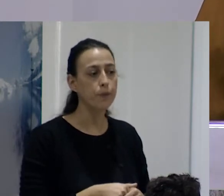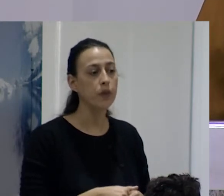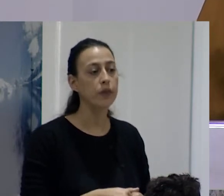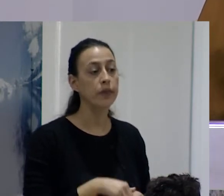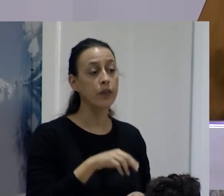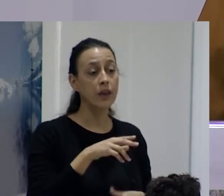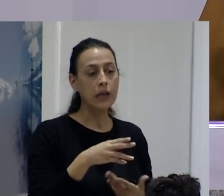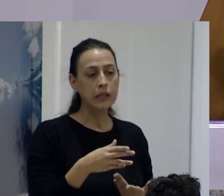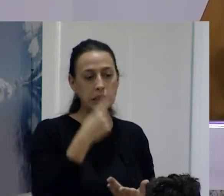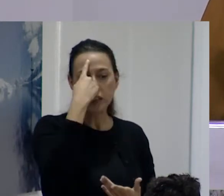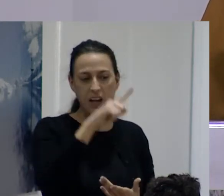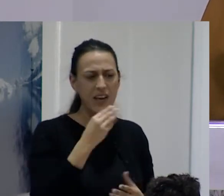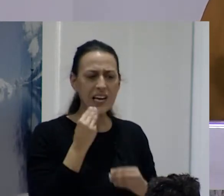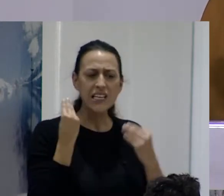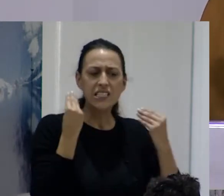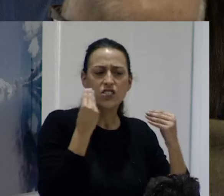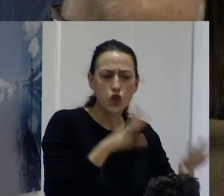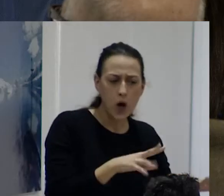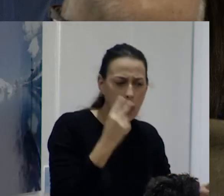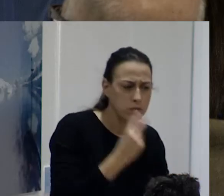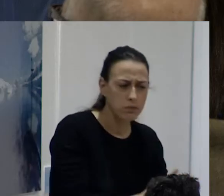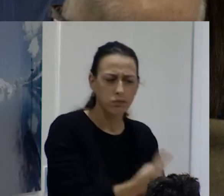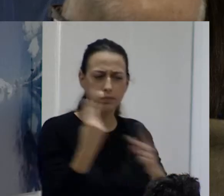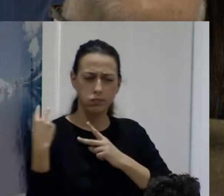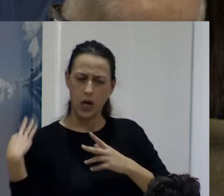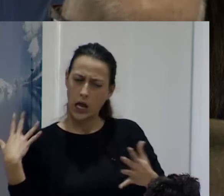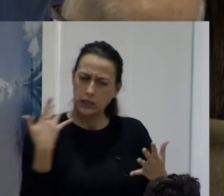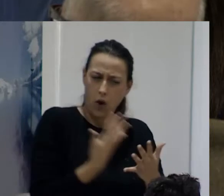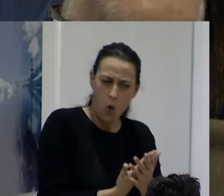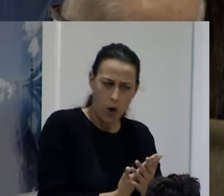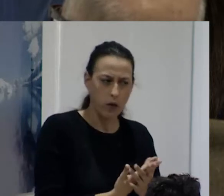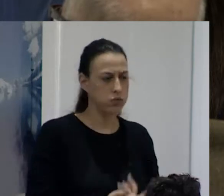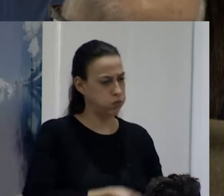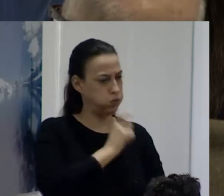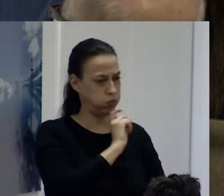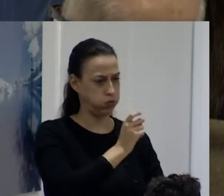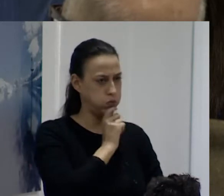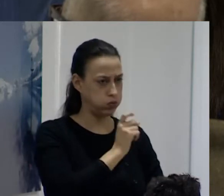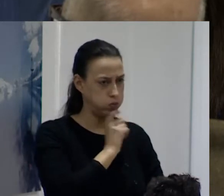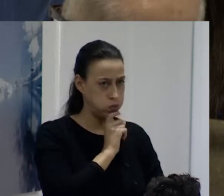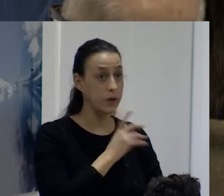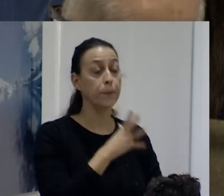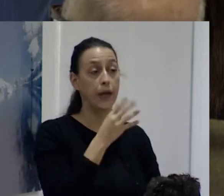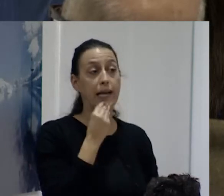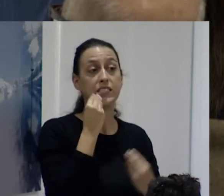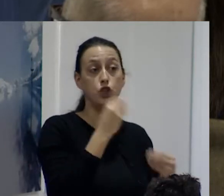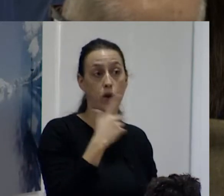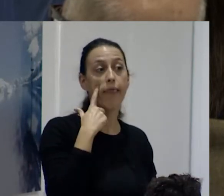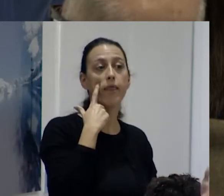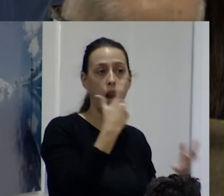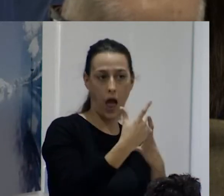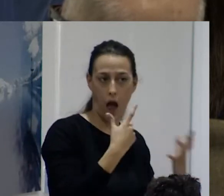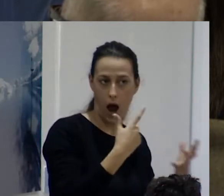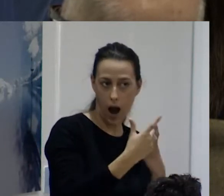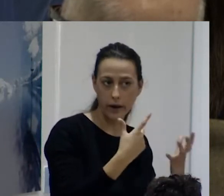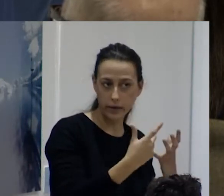Reconstruir la història com si d'una disciplina científica es tractara. La història de l'art esdevé, llavors,